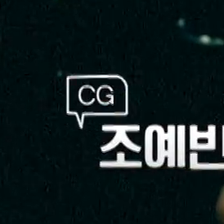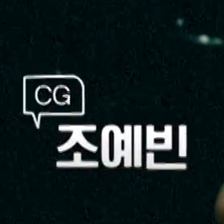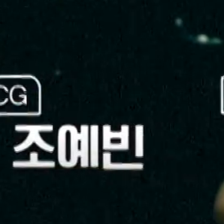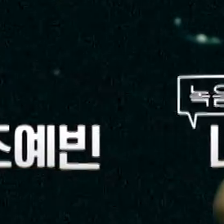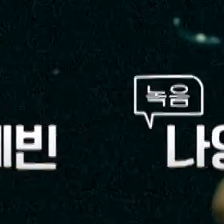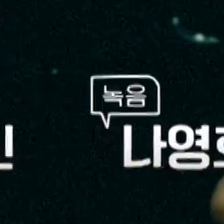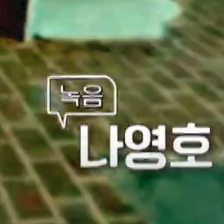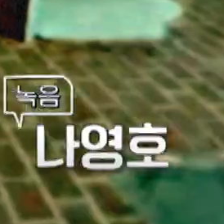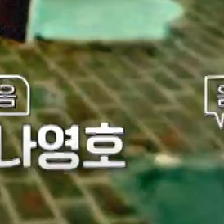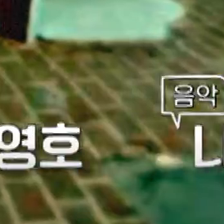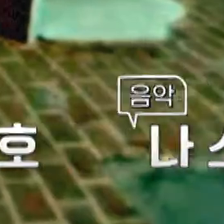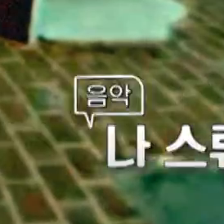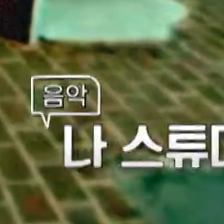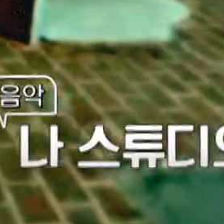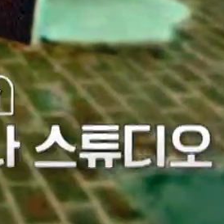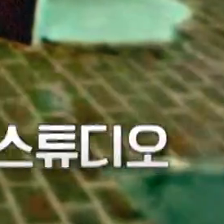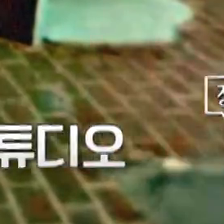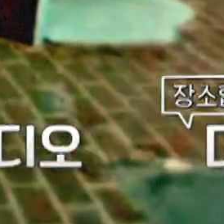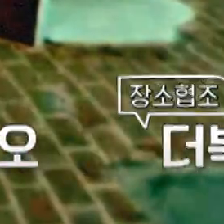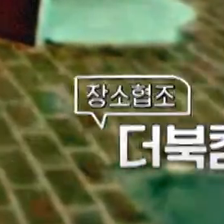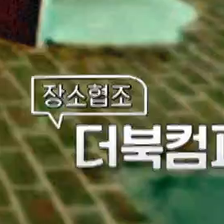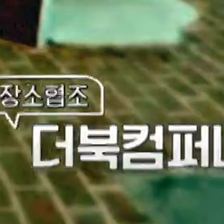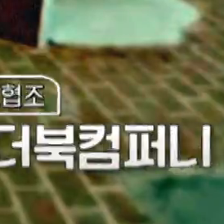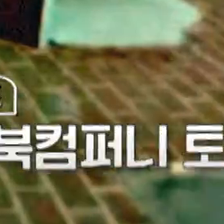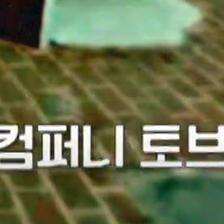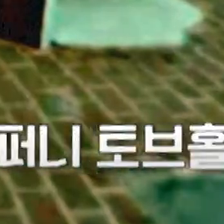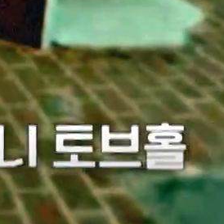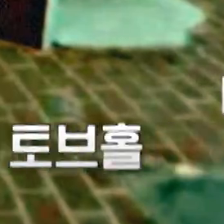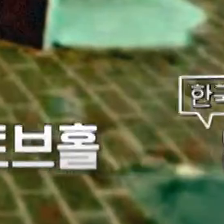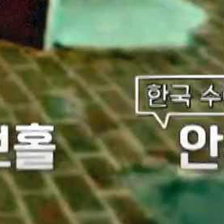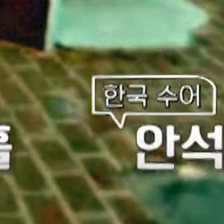Perfection is so quick to bore.